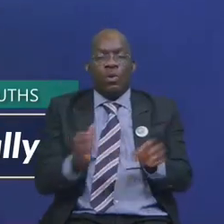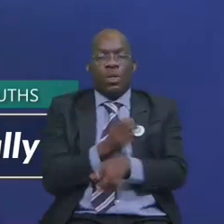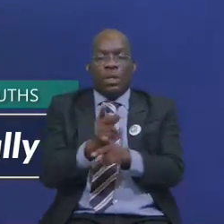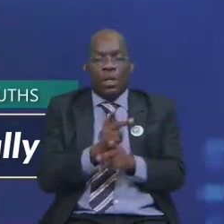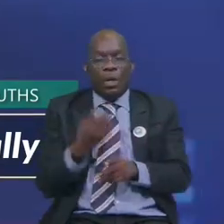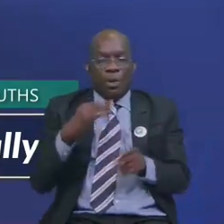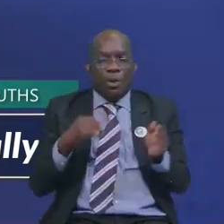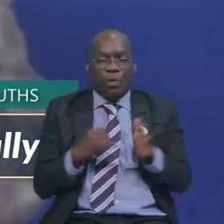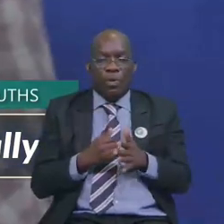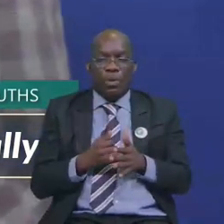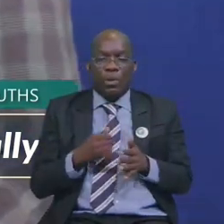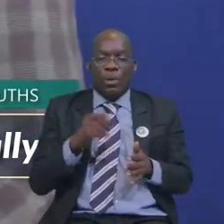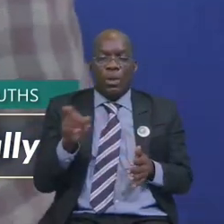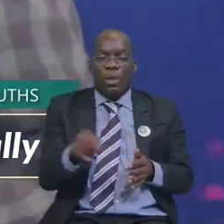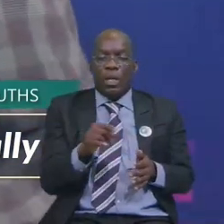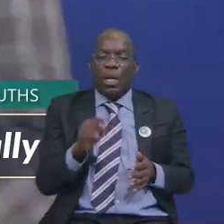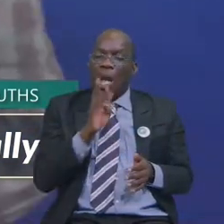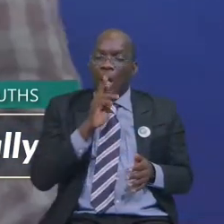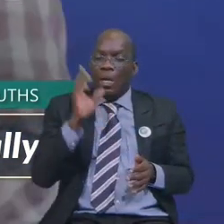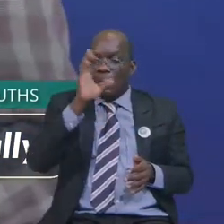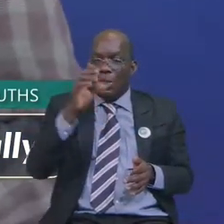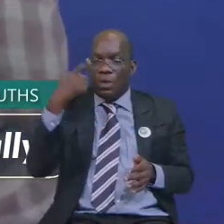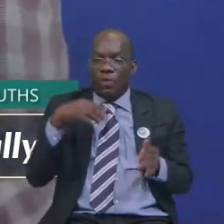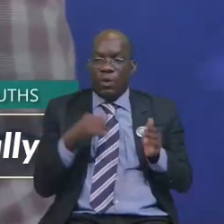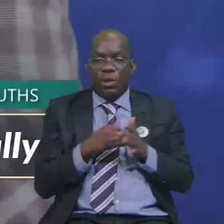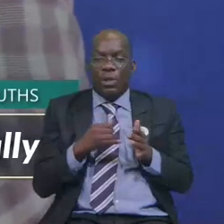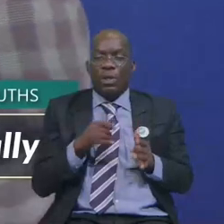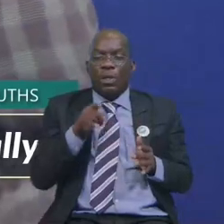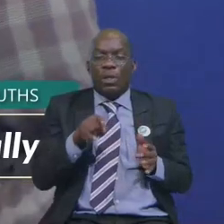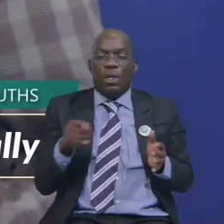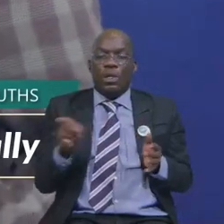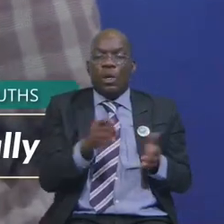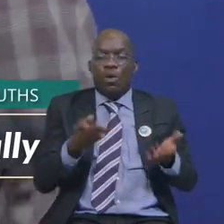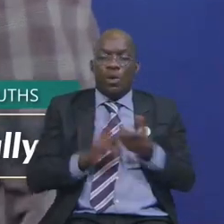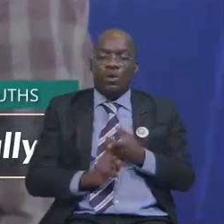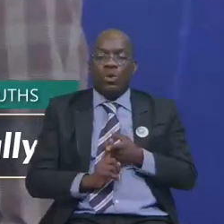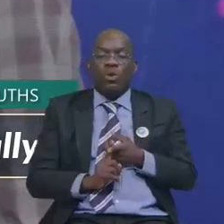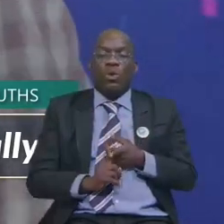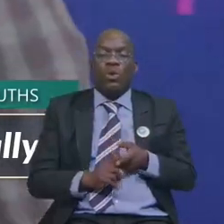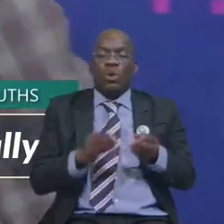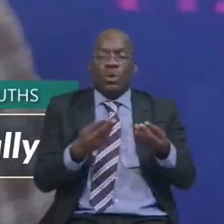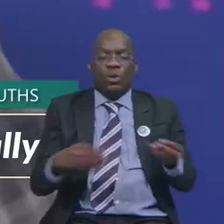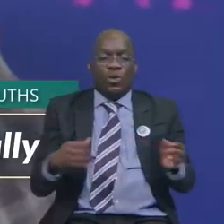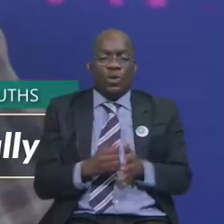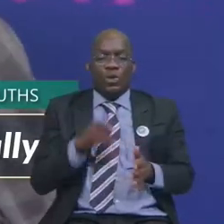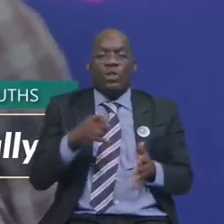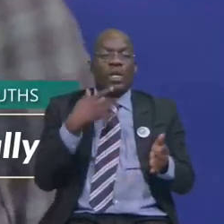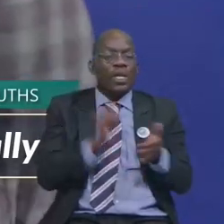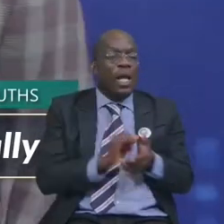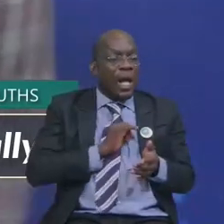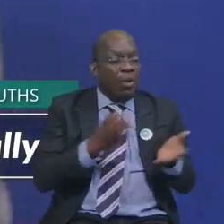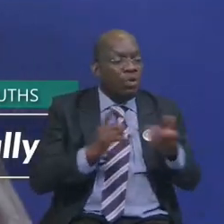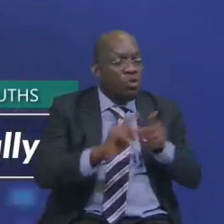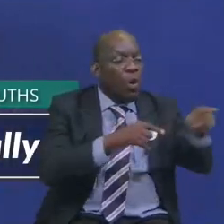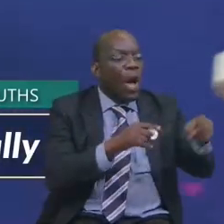là et ils sont en train de considérer cela mais il y a ce mois incontrôlable qui veut qu'est-ce qui se passe là bas qu'est-ce que tu dis là